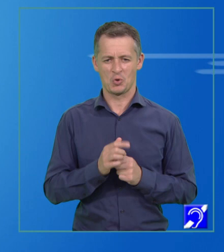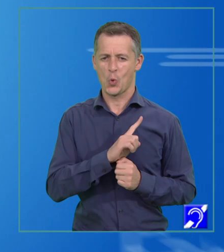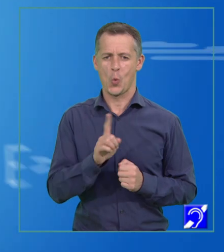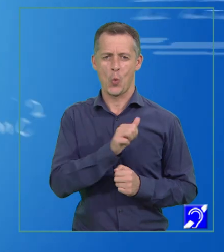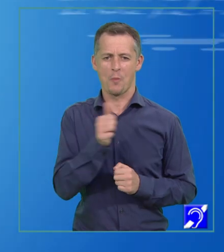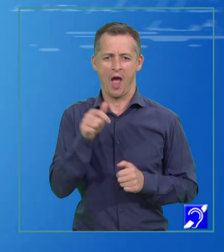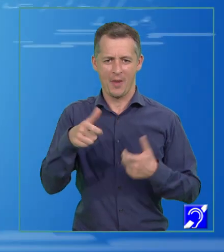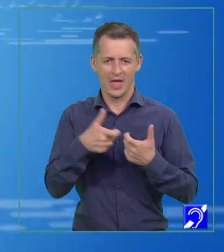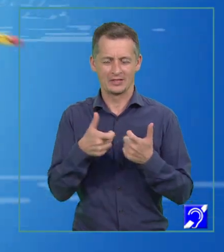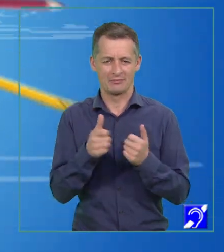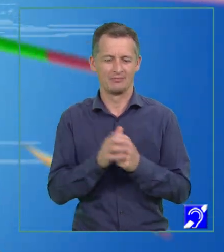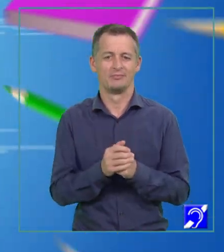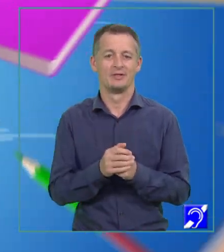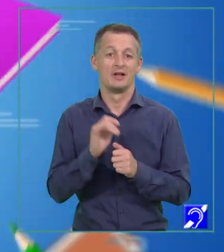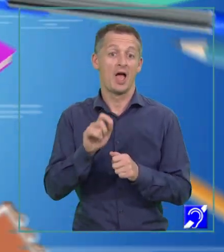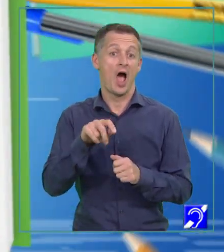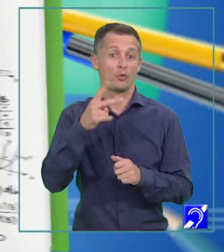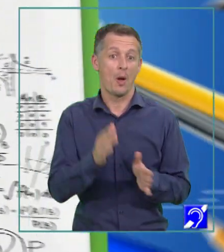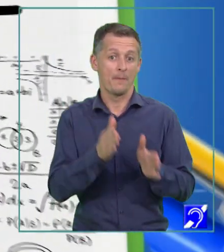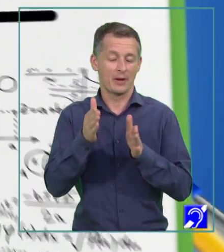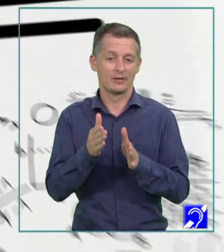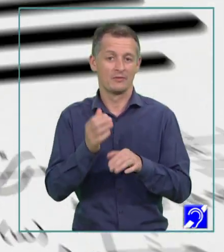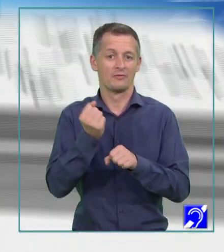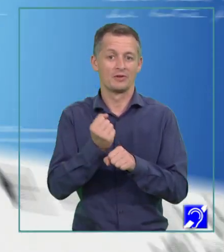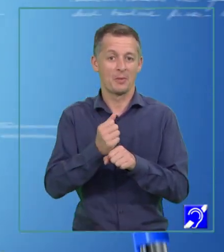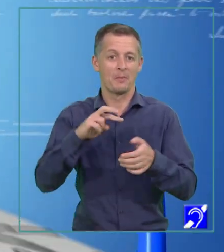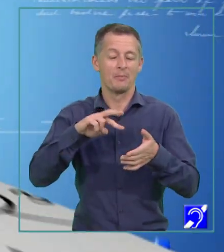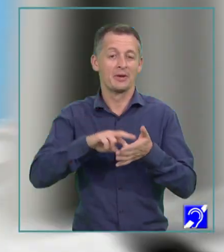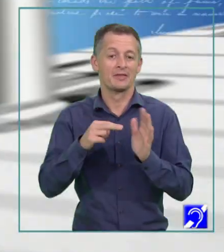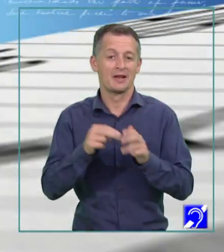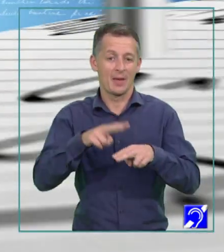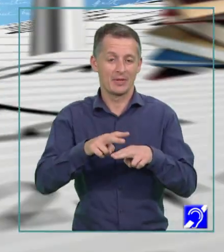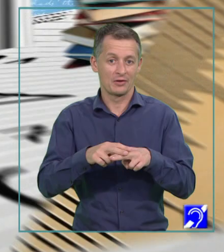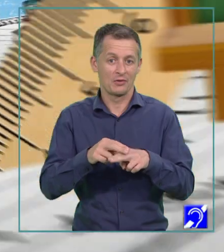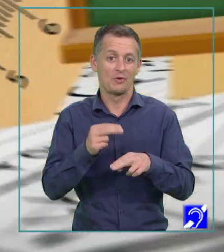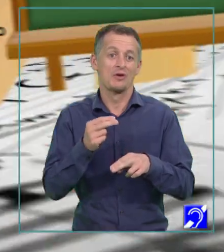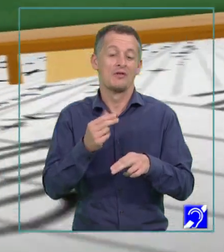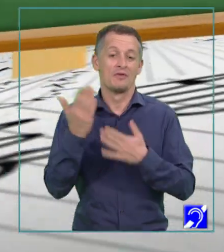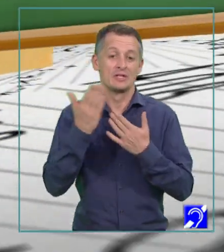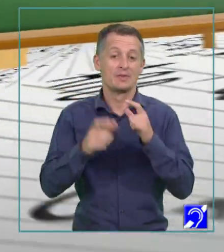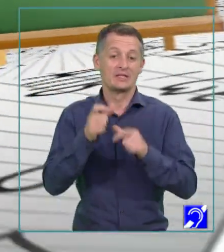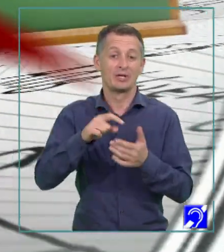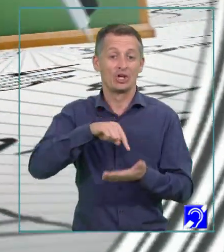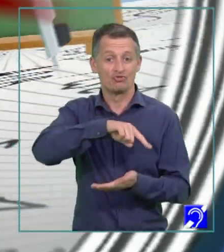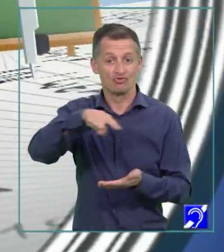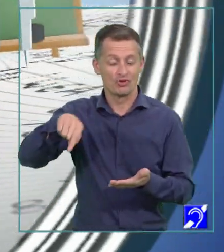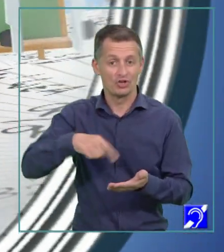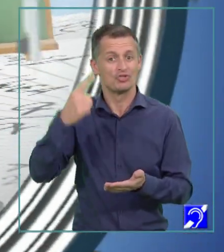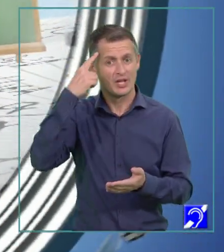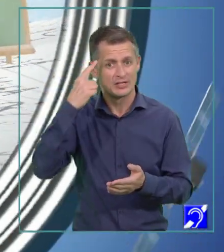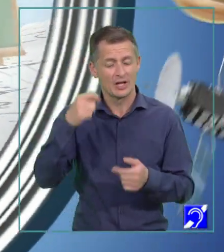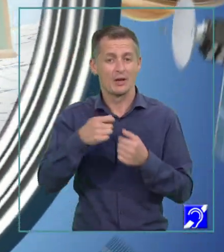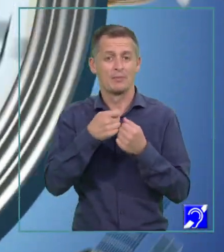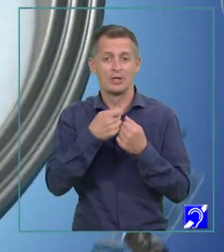a orei facem pregătire la matematică. Astăzi veți studia forma geometrică numită cerc. Știați că în plan, dintre toate